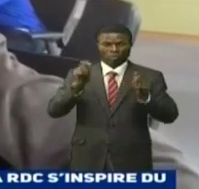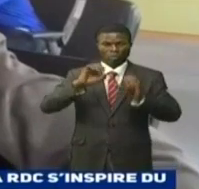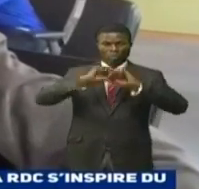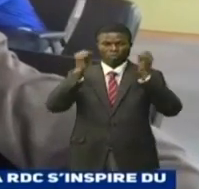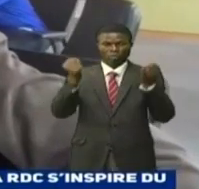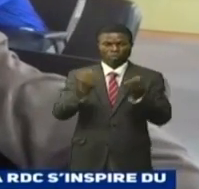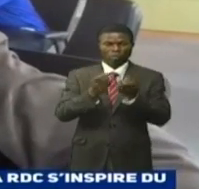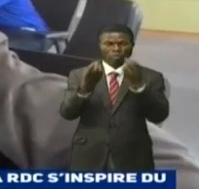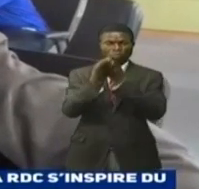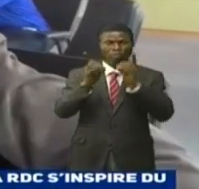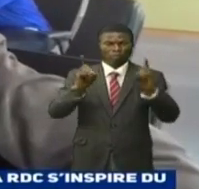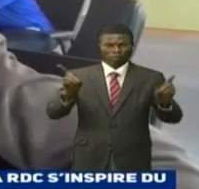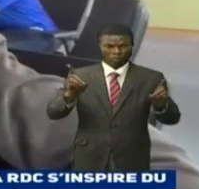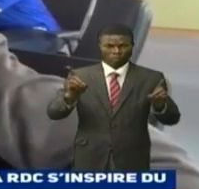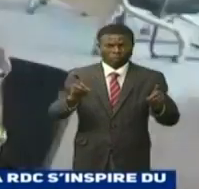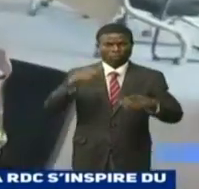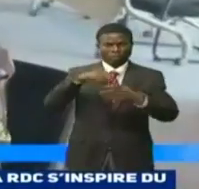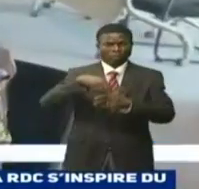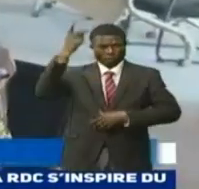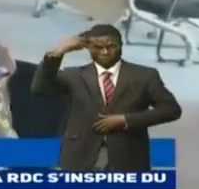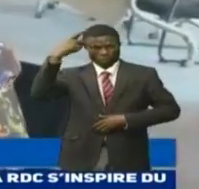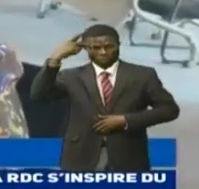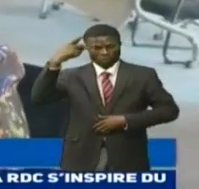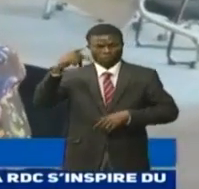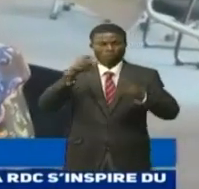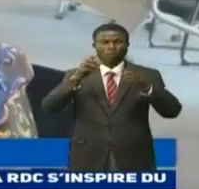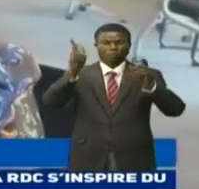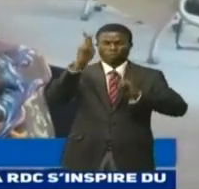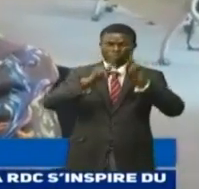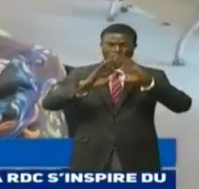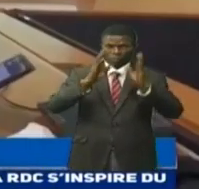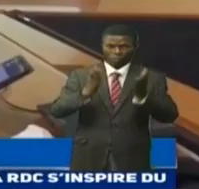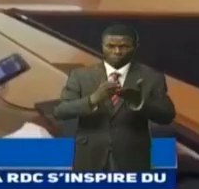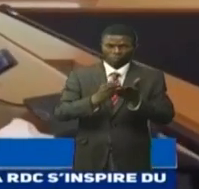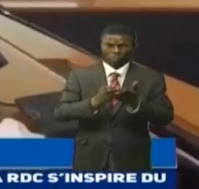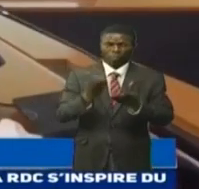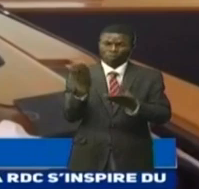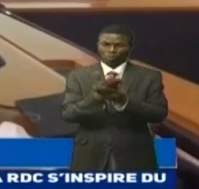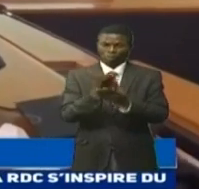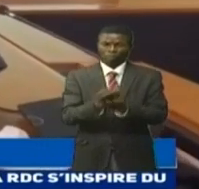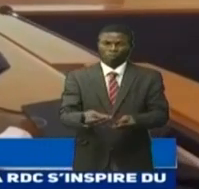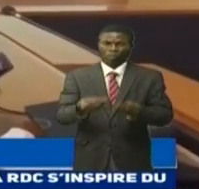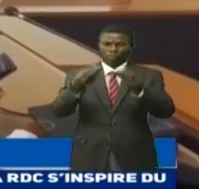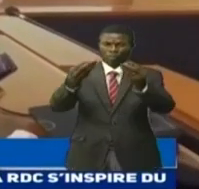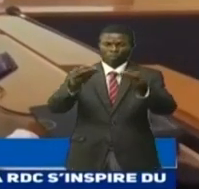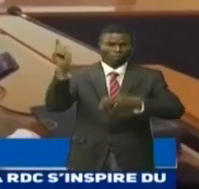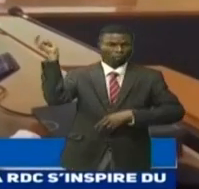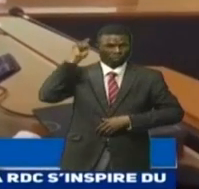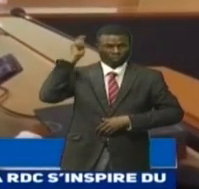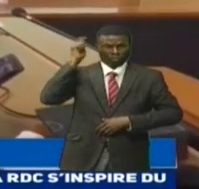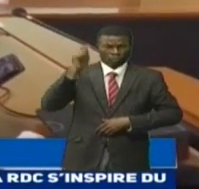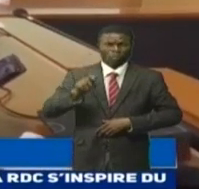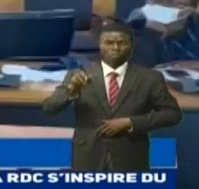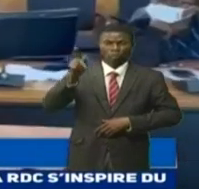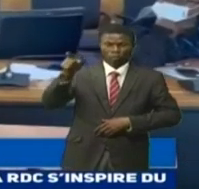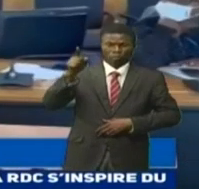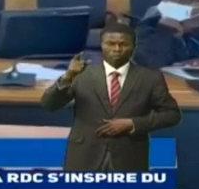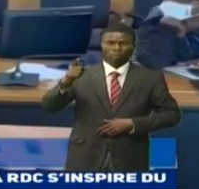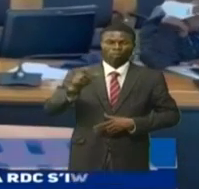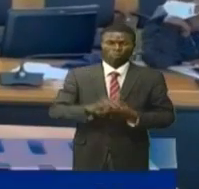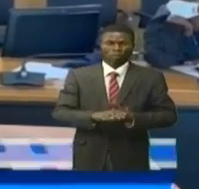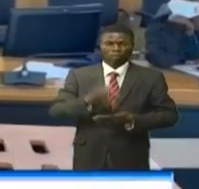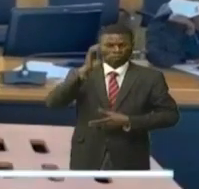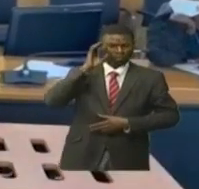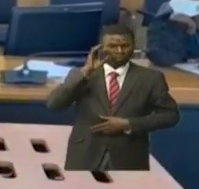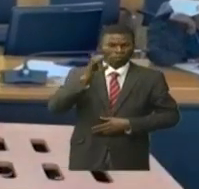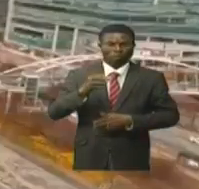démocratique dans la politique et c'est le public module dispensé par le professeur kimchi de en